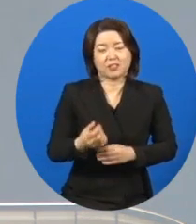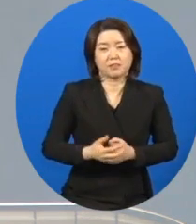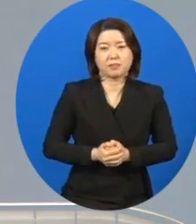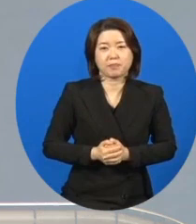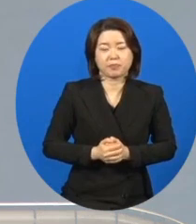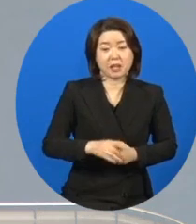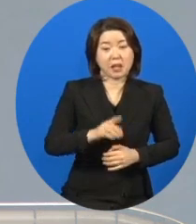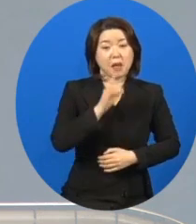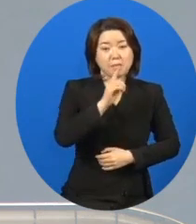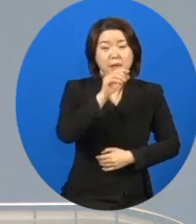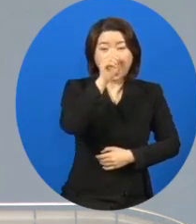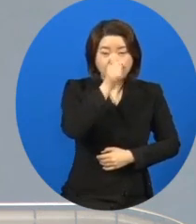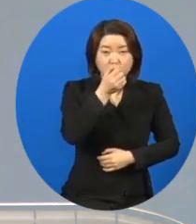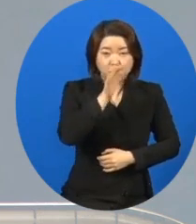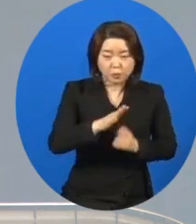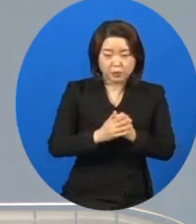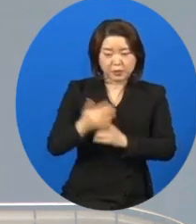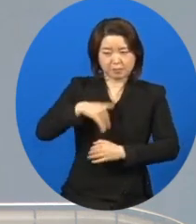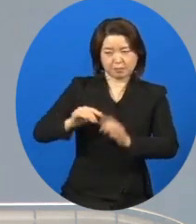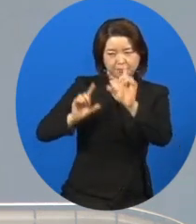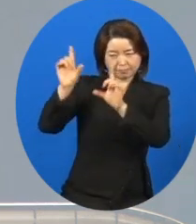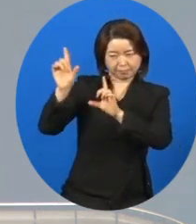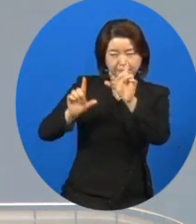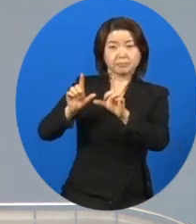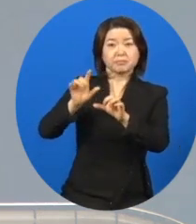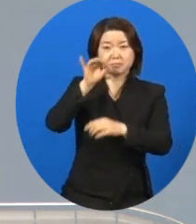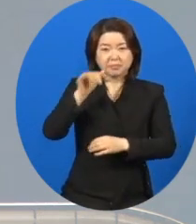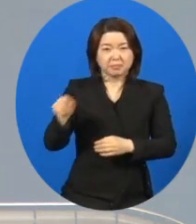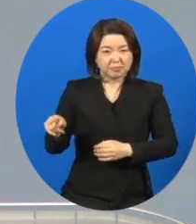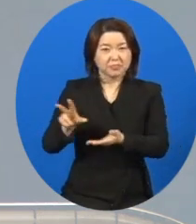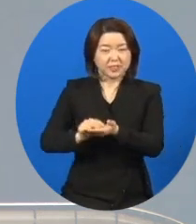태도가 문제가 있는 겁니다. 사람을 아주 기분 나쁘게 하는.